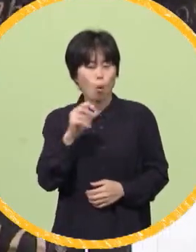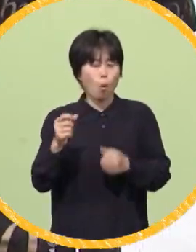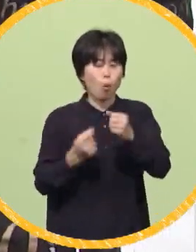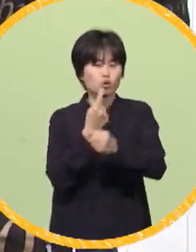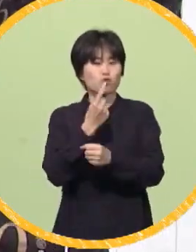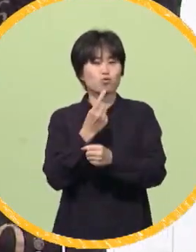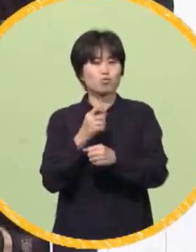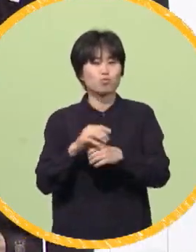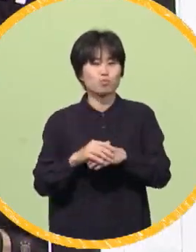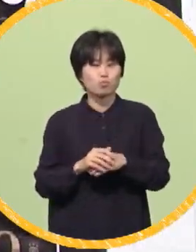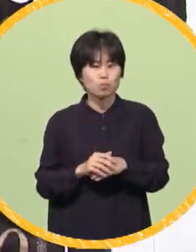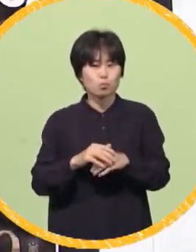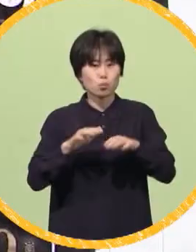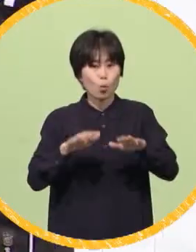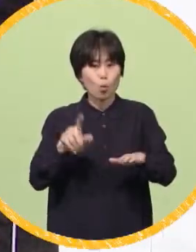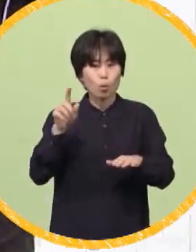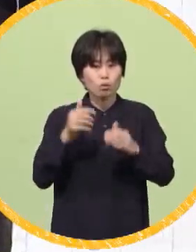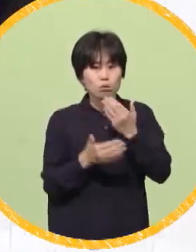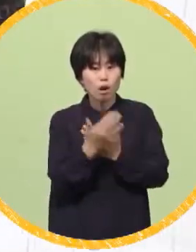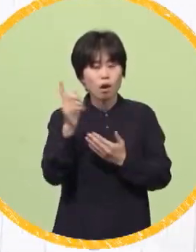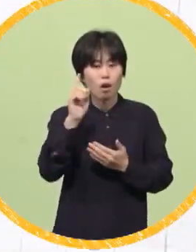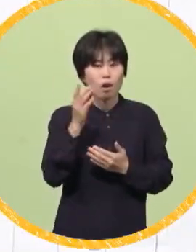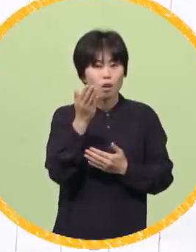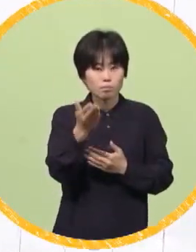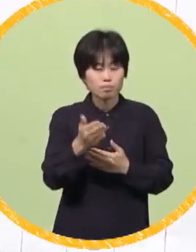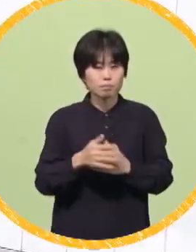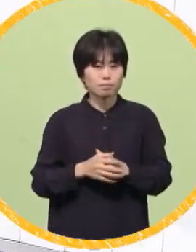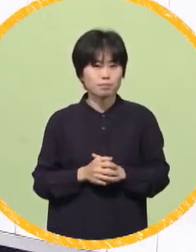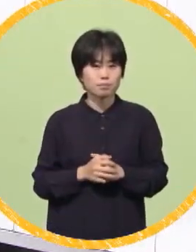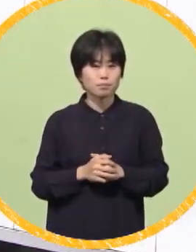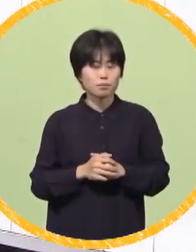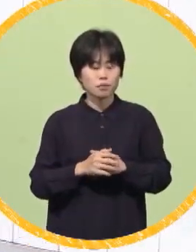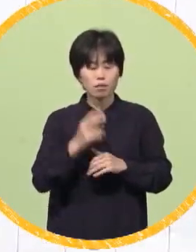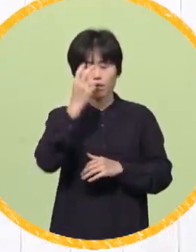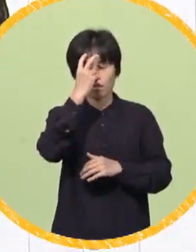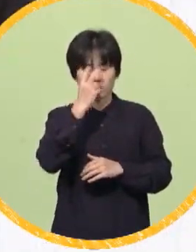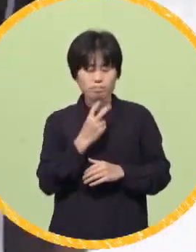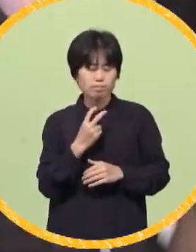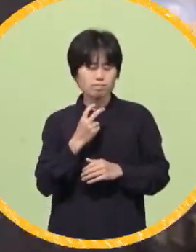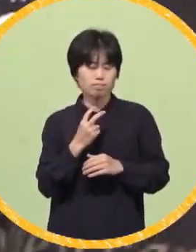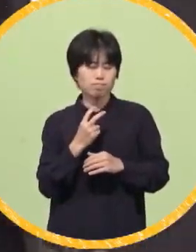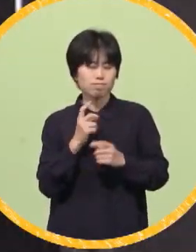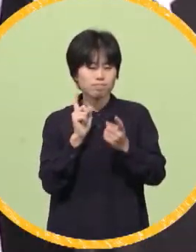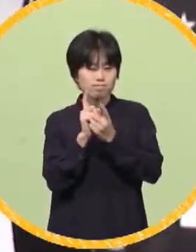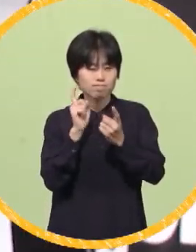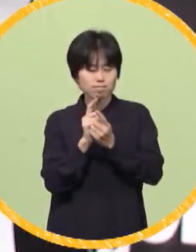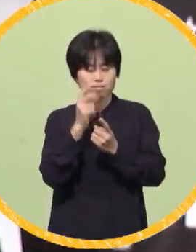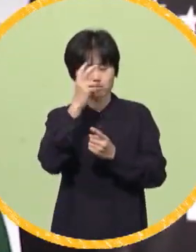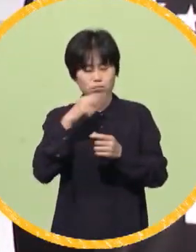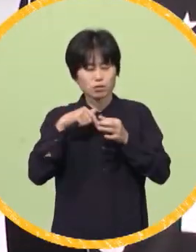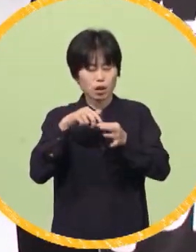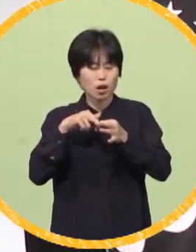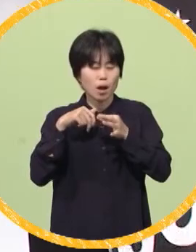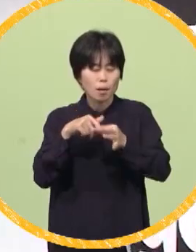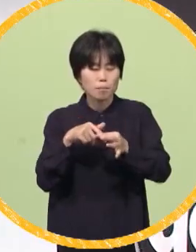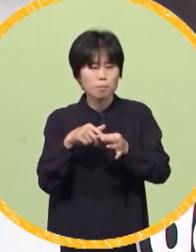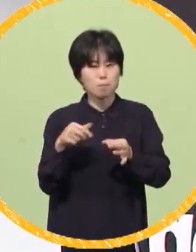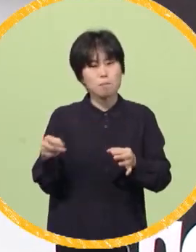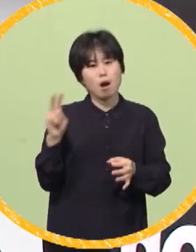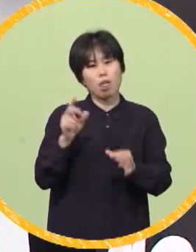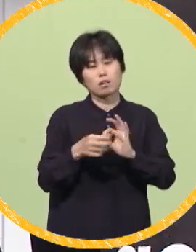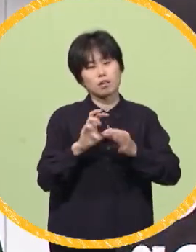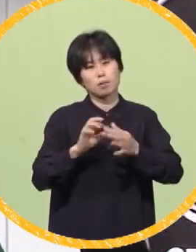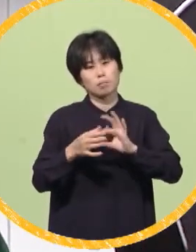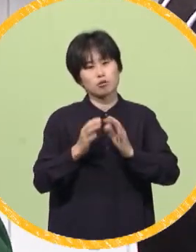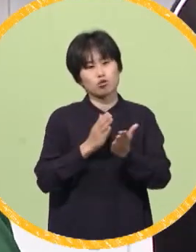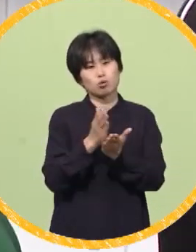ど、これは一体どういう大会なんですか、ね、まず こちら、はい、視覚障害者向けのブラインドサッカーというパラリンピック種目の